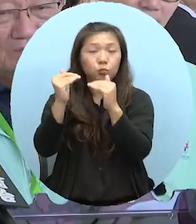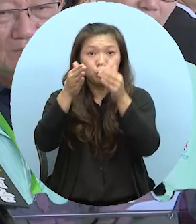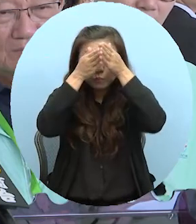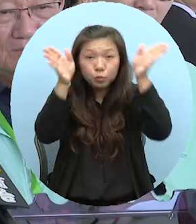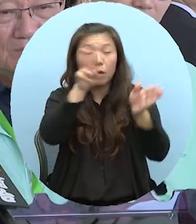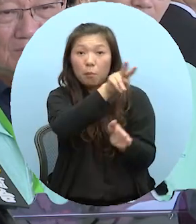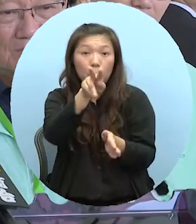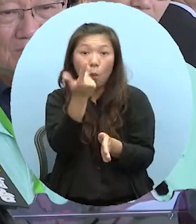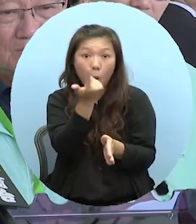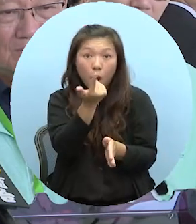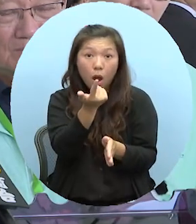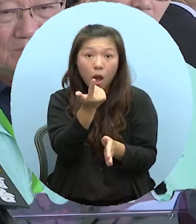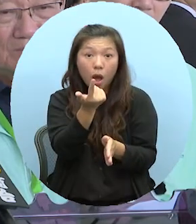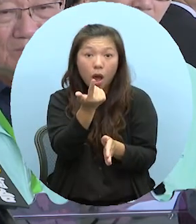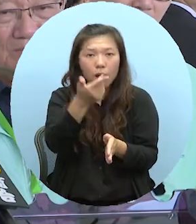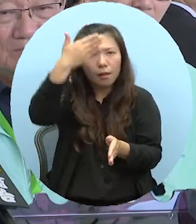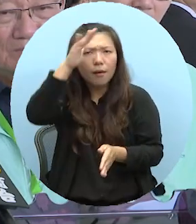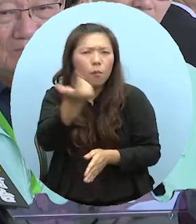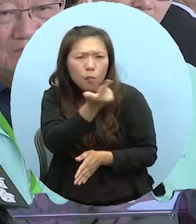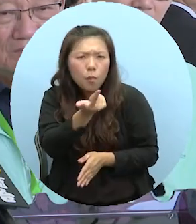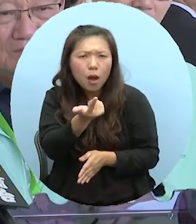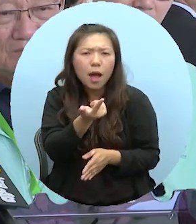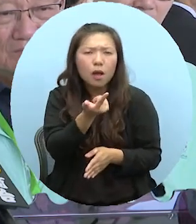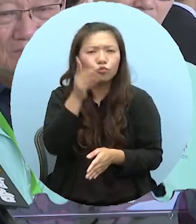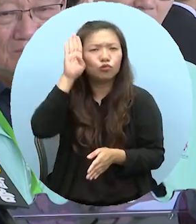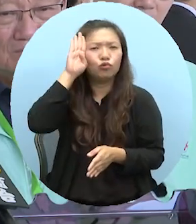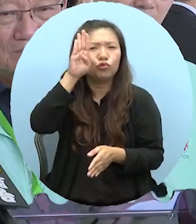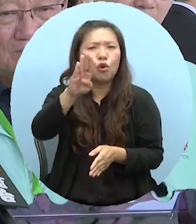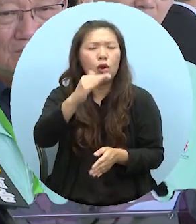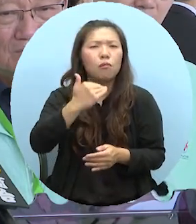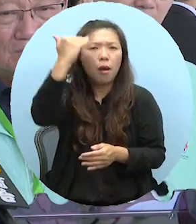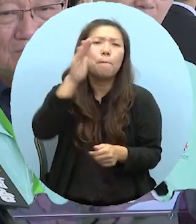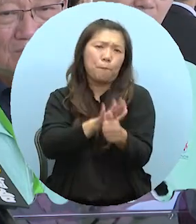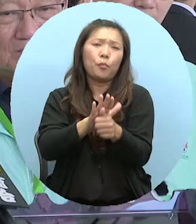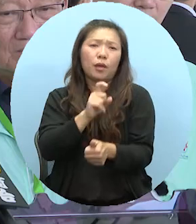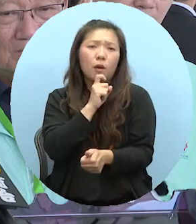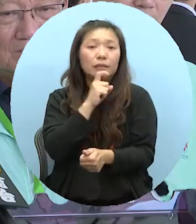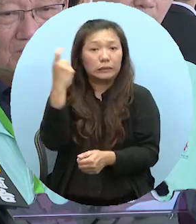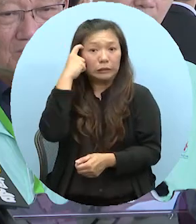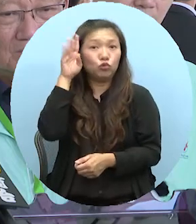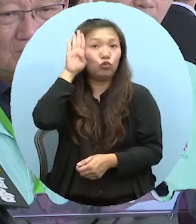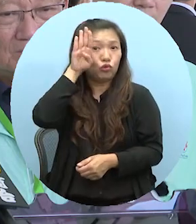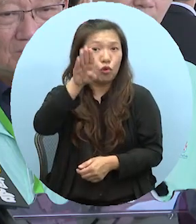啲嘢、睇多啲嘢、識多啲嘢咧，對佢未來嘅成長係好有幫助。起碼佢知道